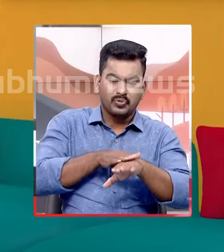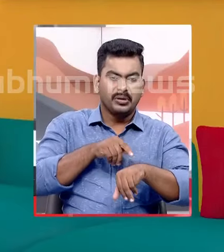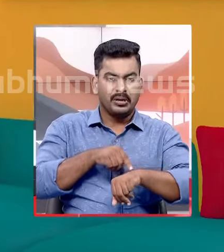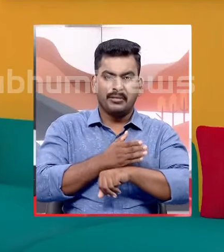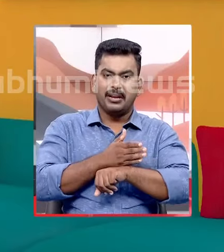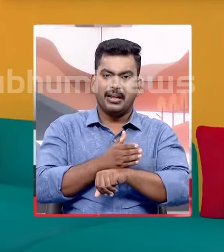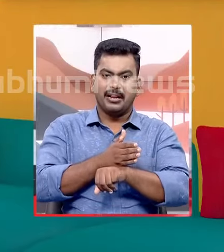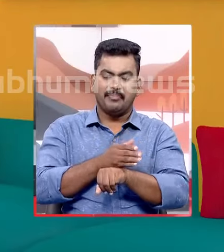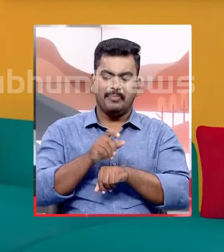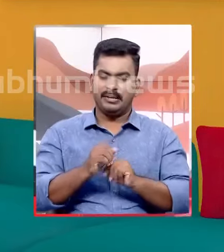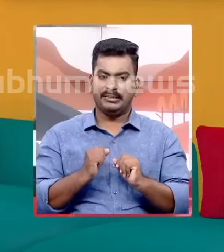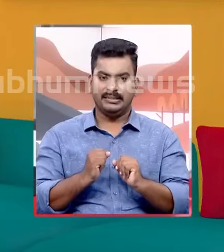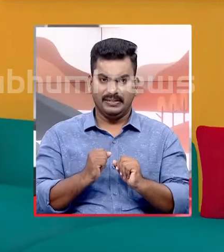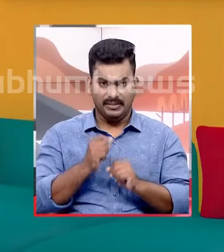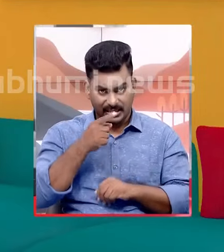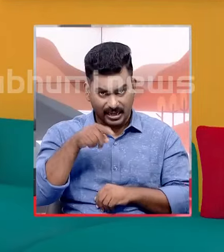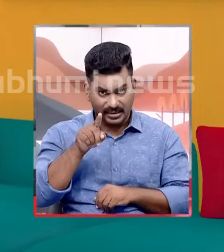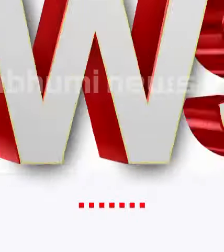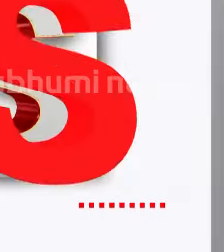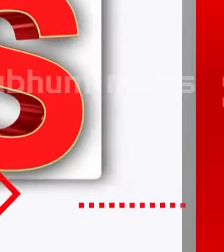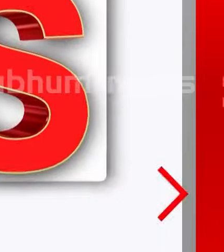ബുദ്ധിമുട്ട് യാത്രക്കാർക്കുണ്ടായിരുന്നോ?